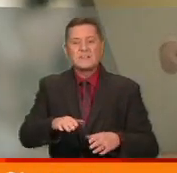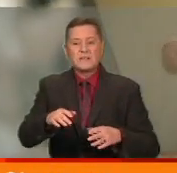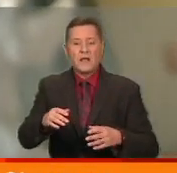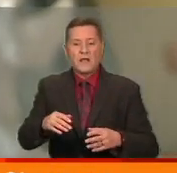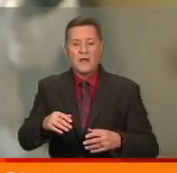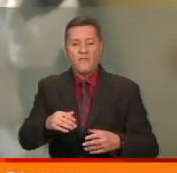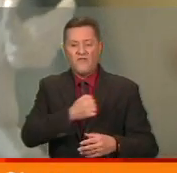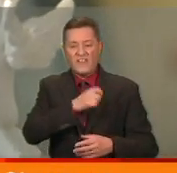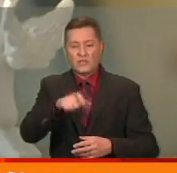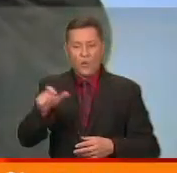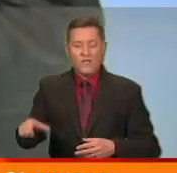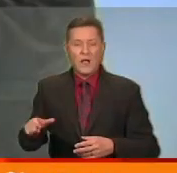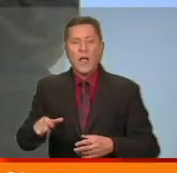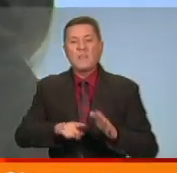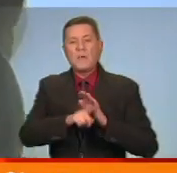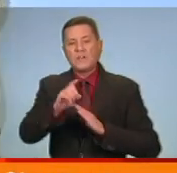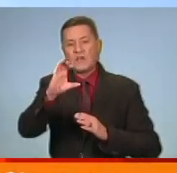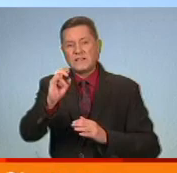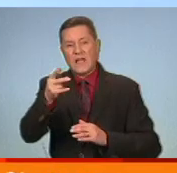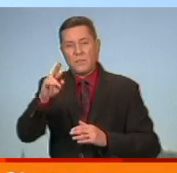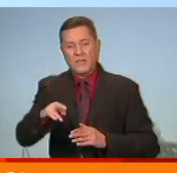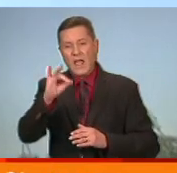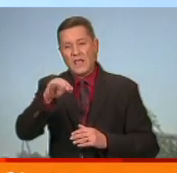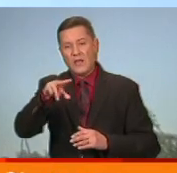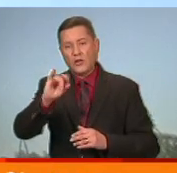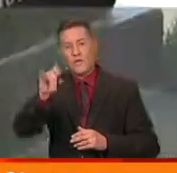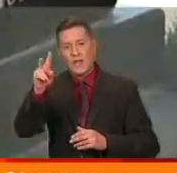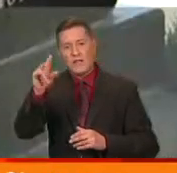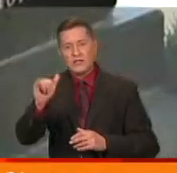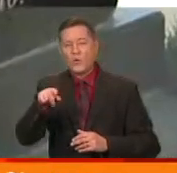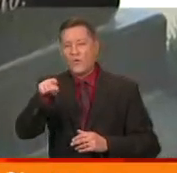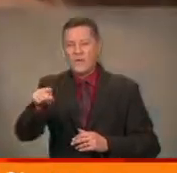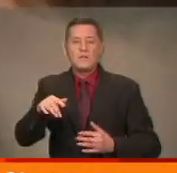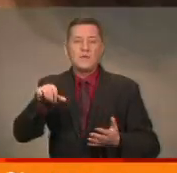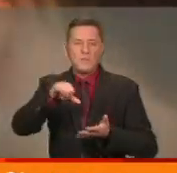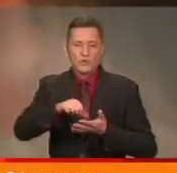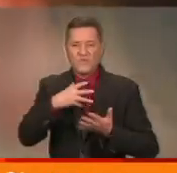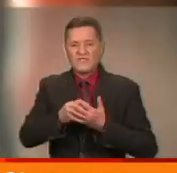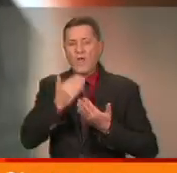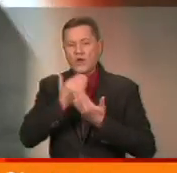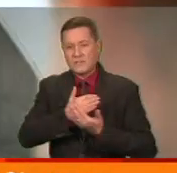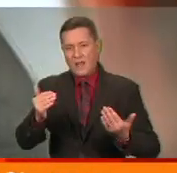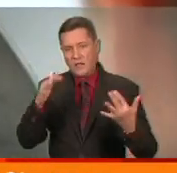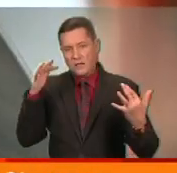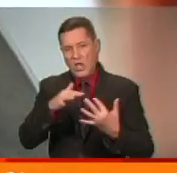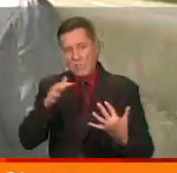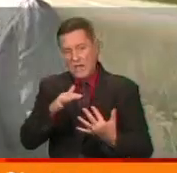було і з Вадимом. І вже на початку серпня в Іловайську він пішов свій останній бій. Він йшов першим.